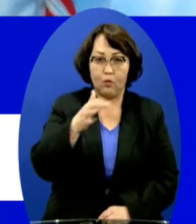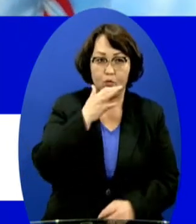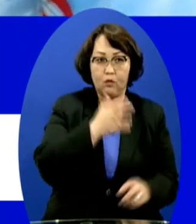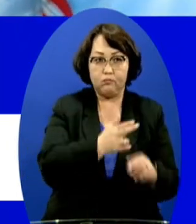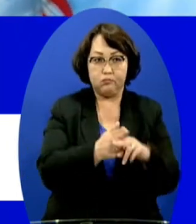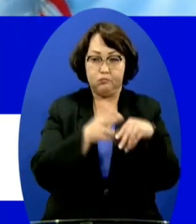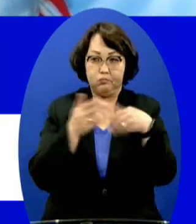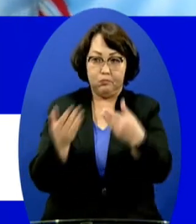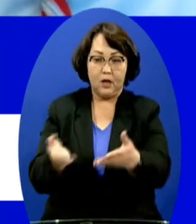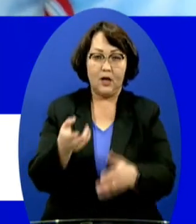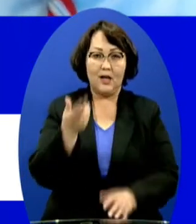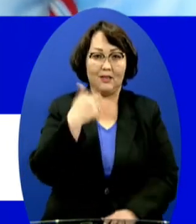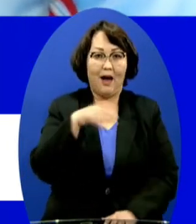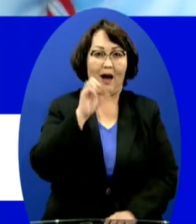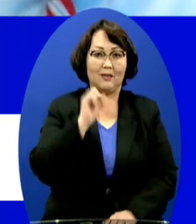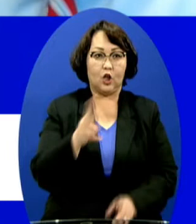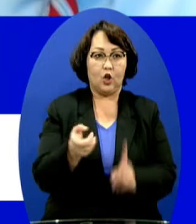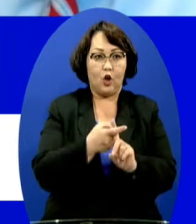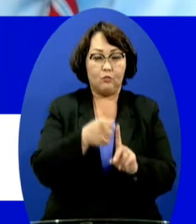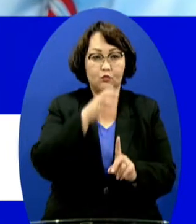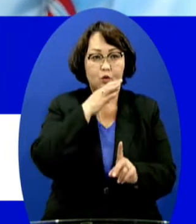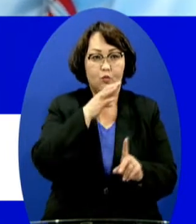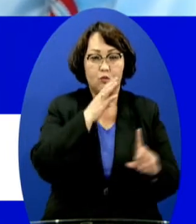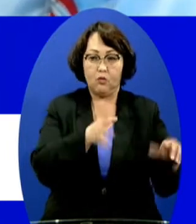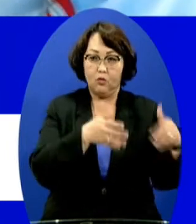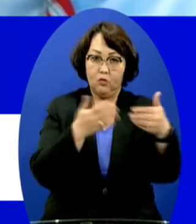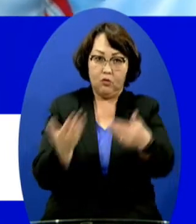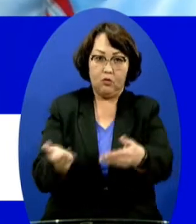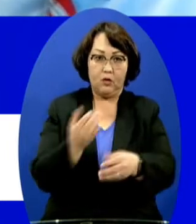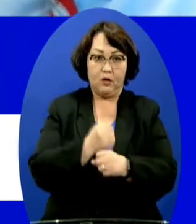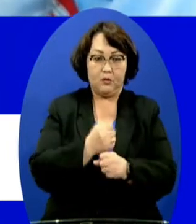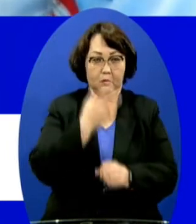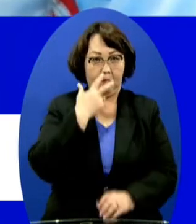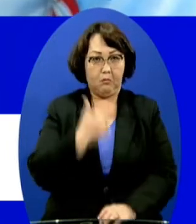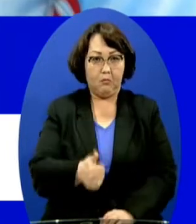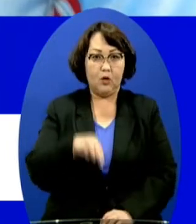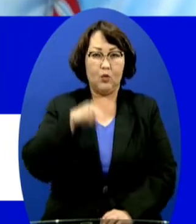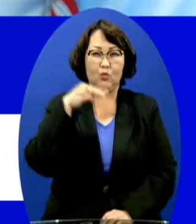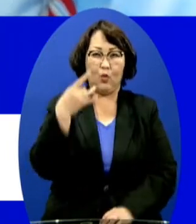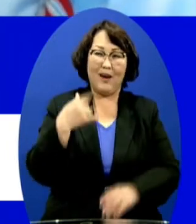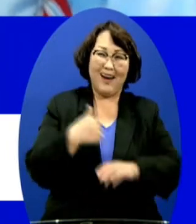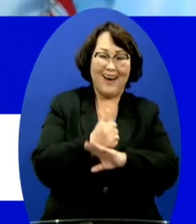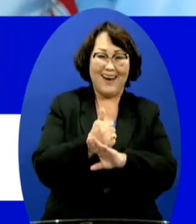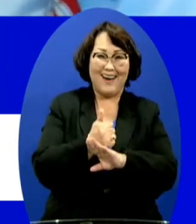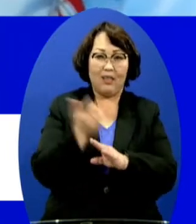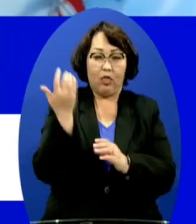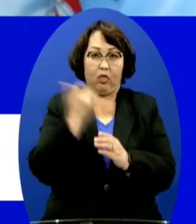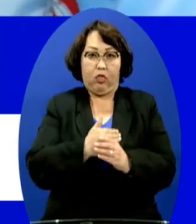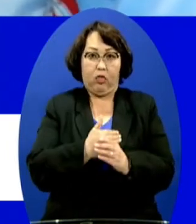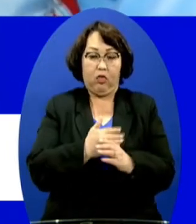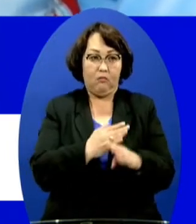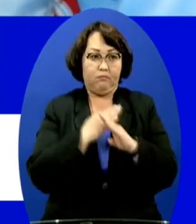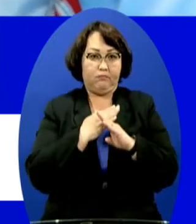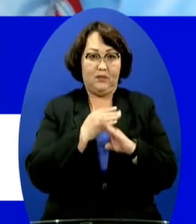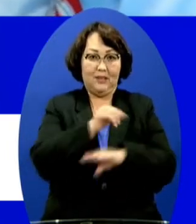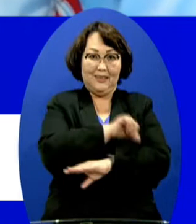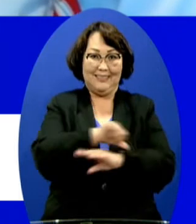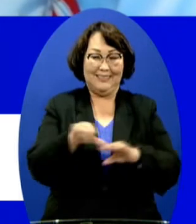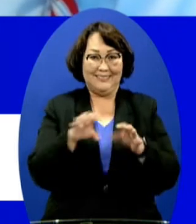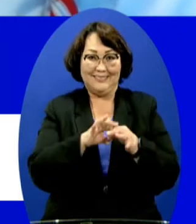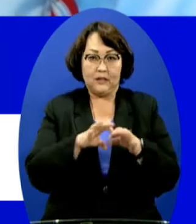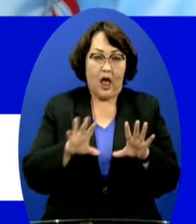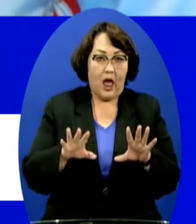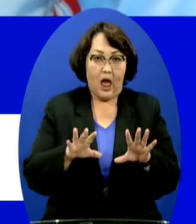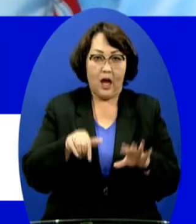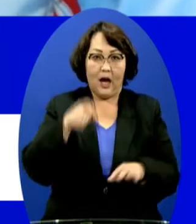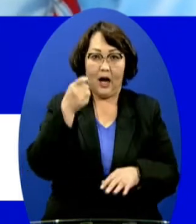таатгалтай холбоотой асуудлуудаар зөвлөгөө өгч ажиллаж байгаа. Энэ төр аялж яваад энд гаццсан таатгалгүй иргэдийн асуудал